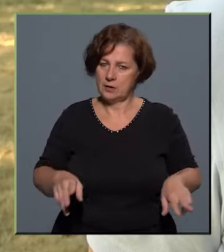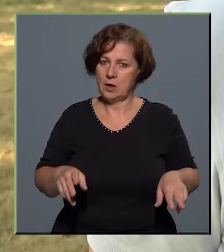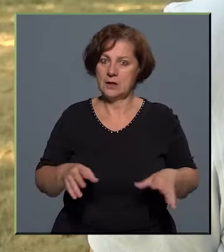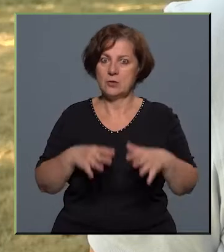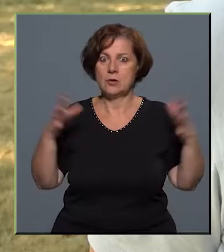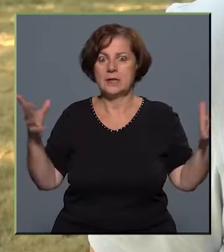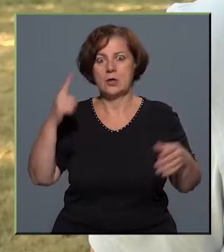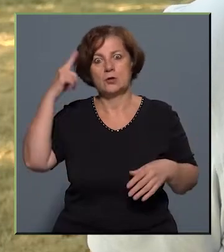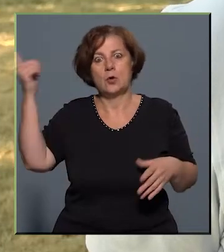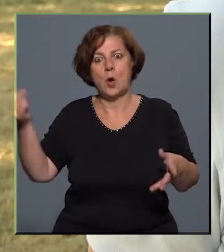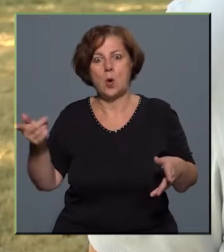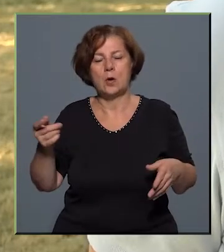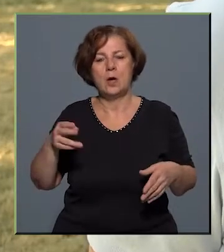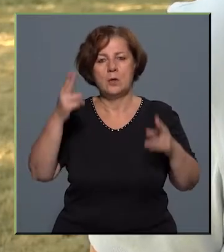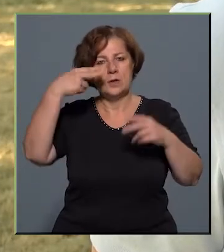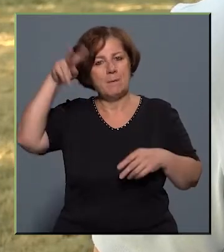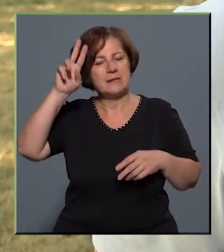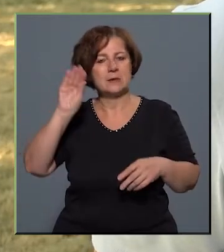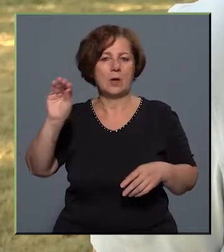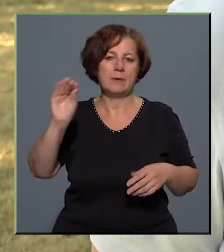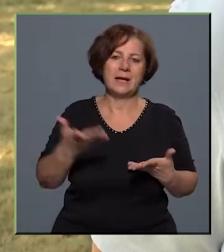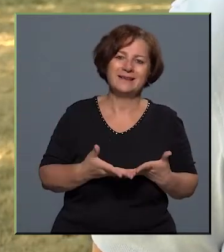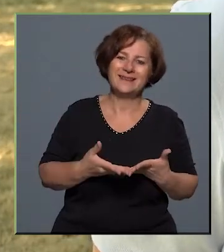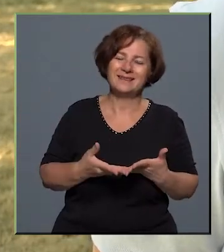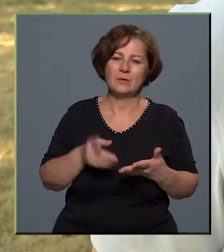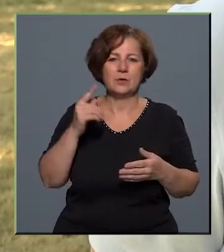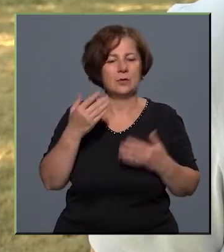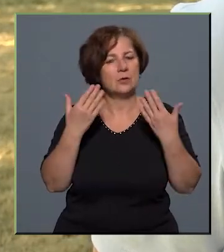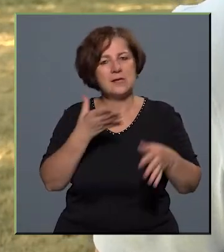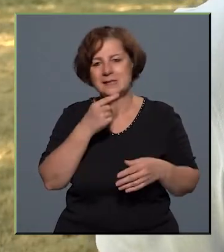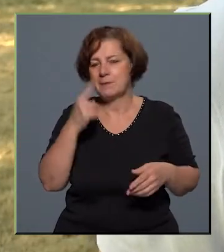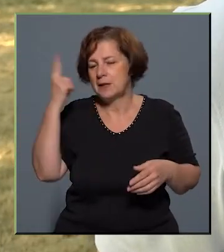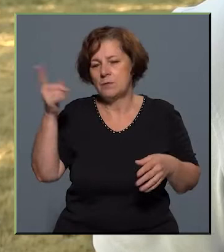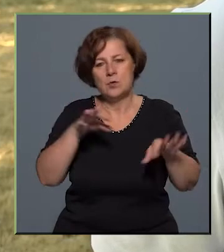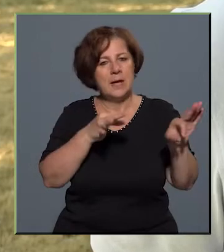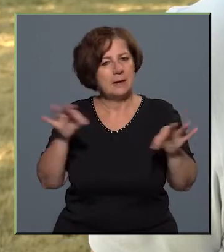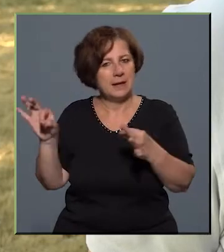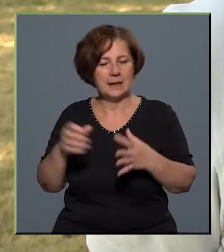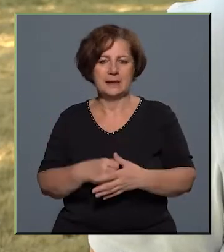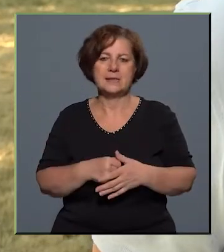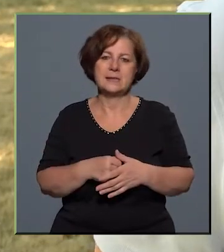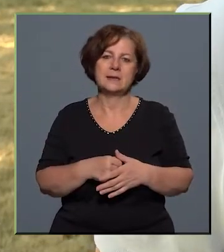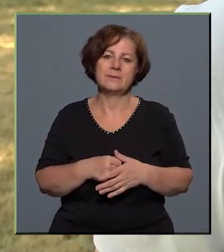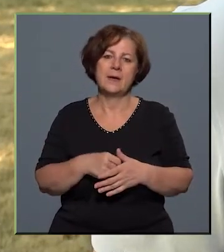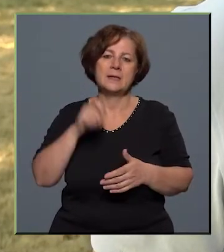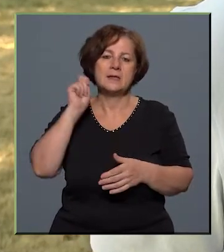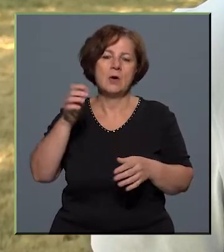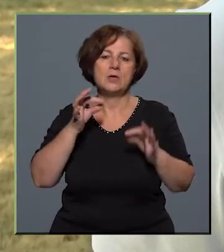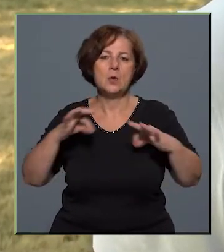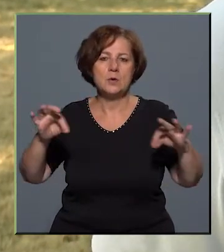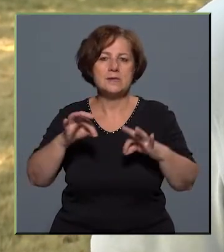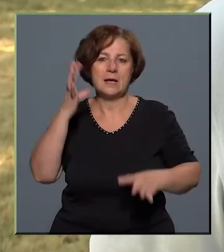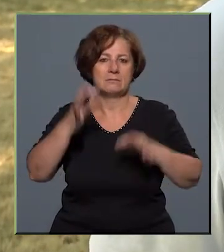nagy durranás, amikor a mexikóiak bejelentették, hogy ők köszönik szépen, nem tudják megrendezni, és ezért Magyarországra esett